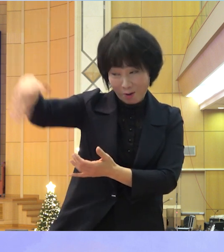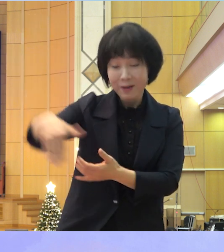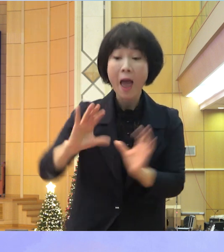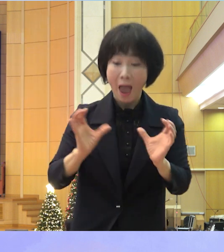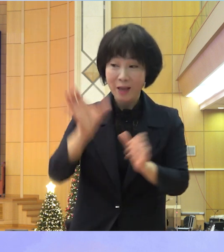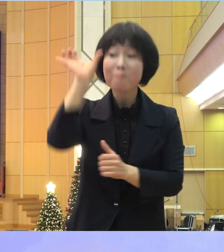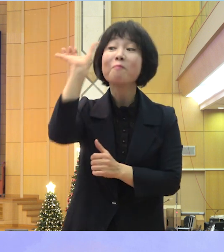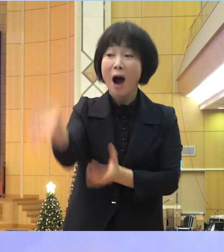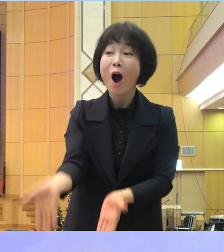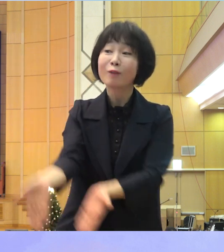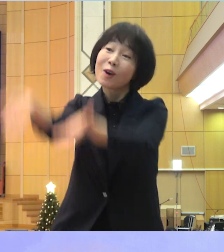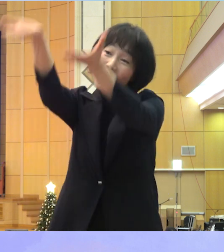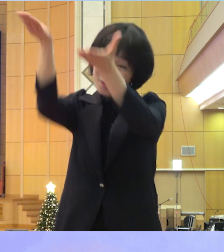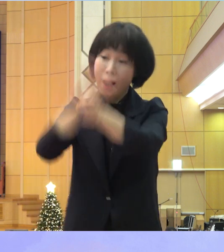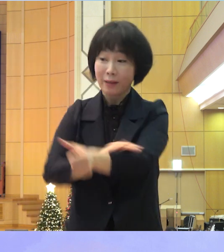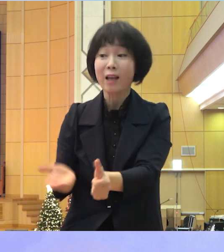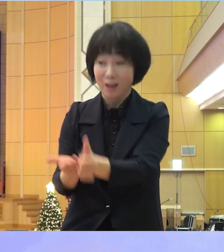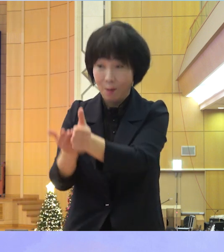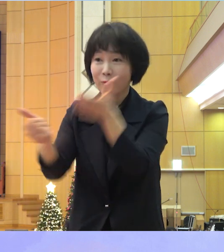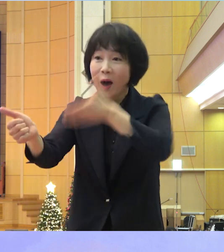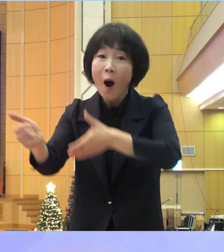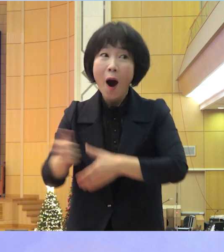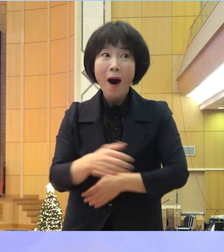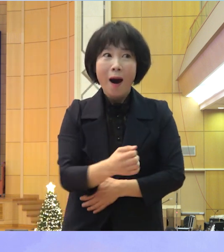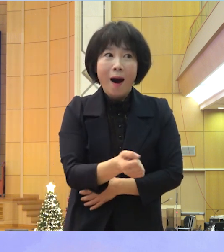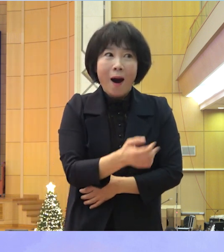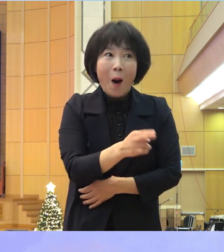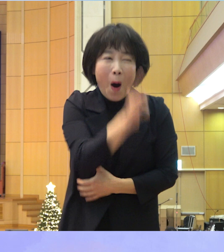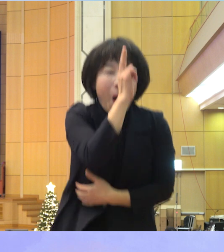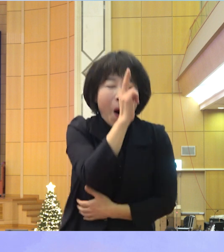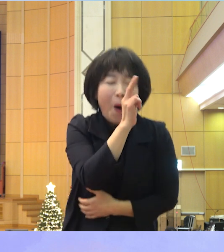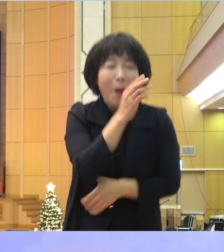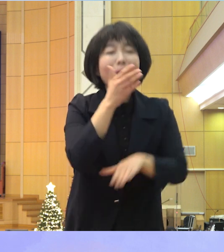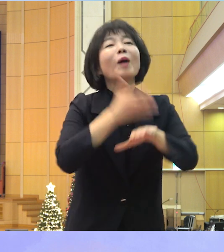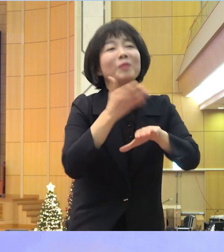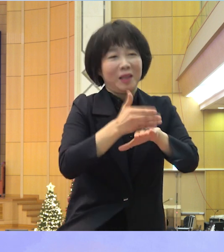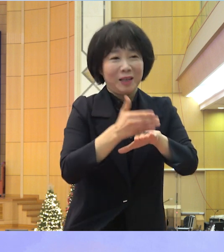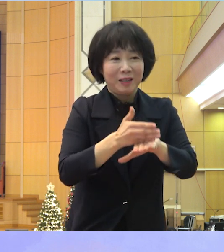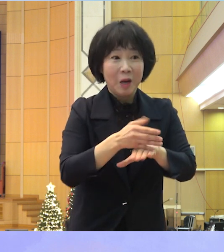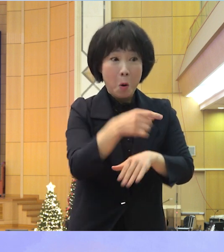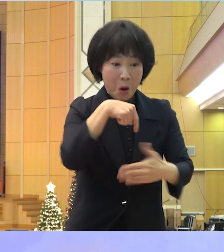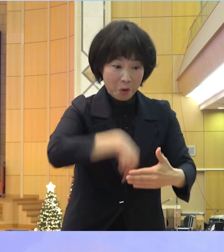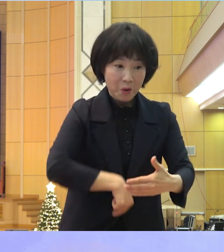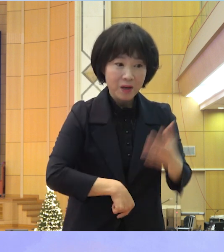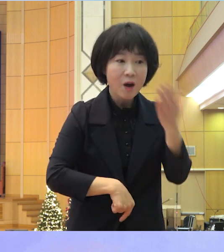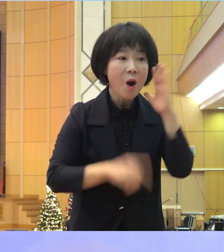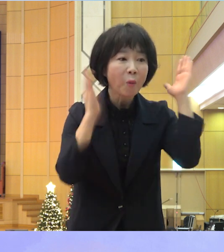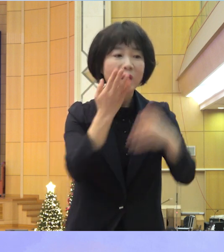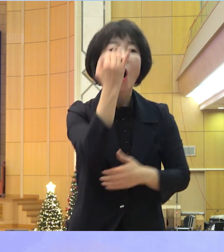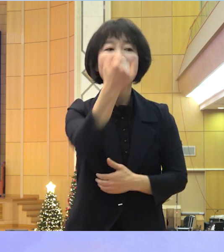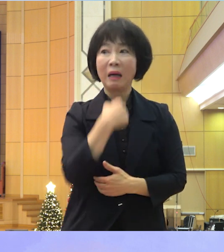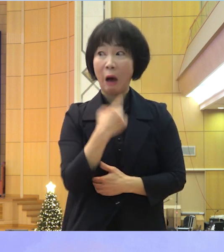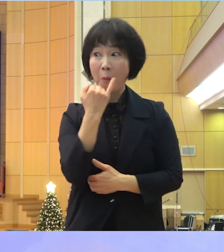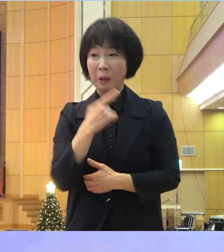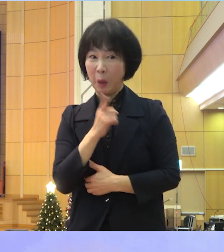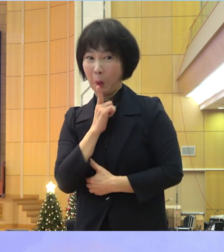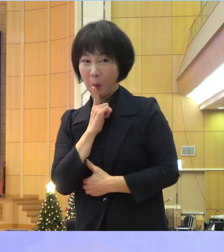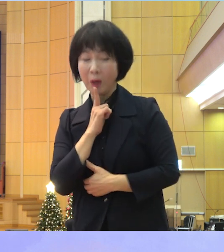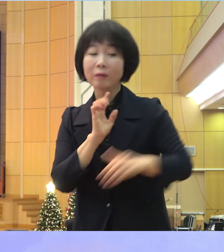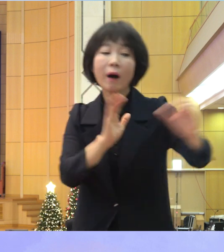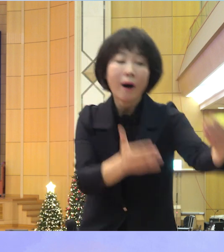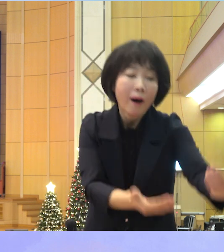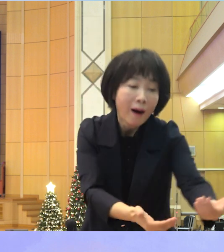유모로 제일 합당하다 해가지고 모세 어머니를 유모로 드렸어. 그래서 모세